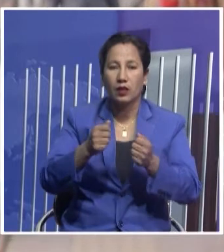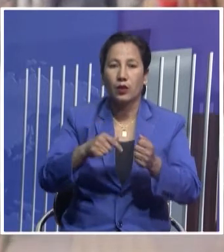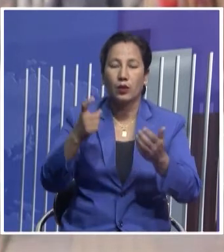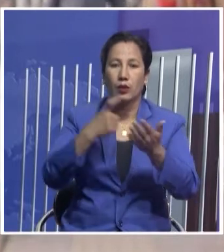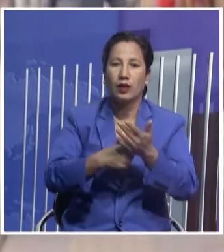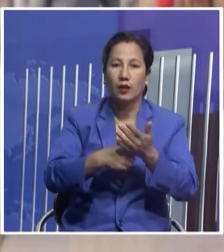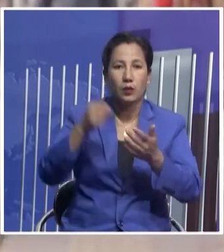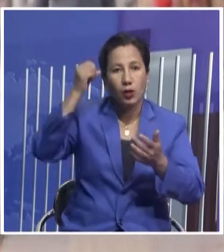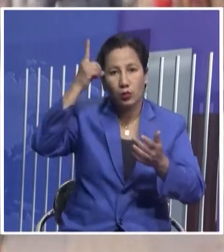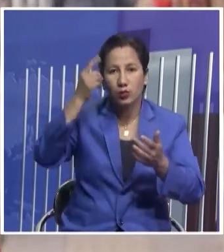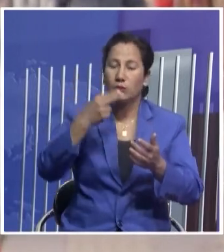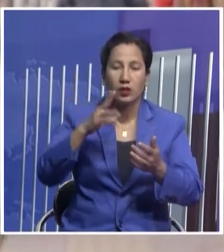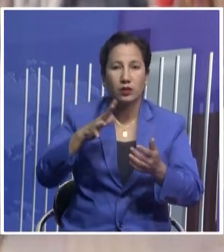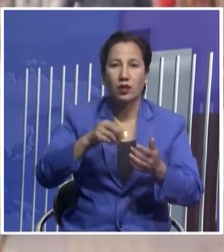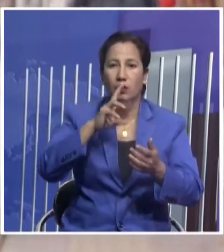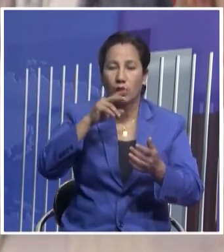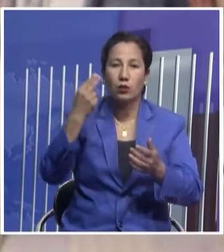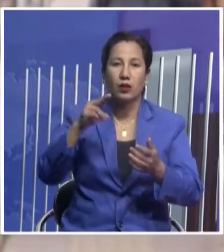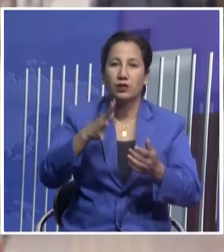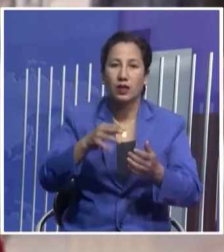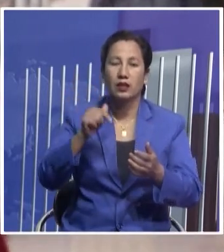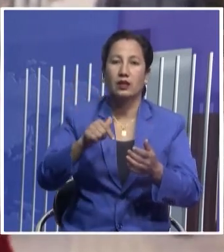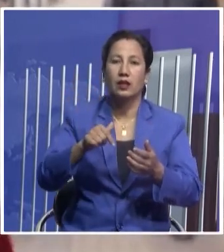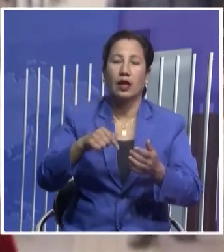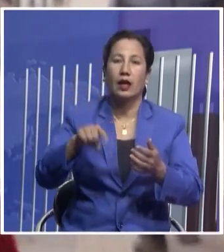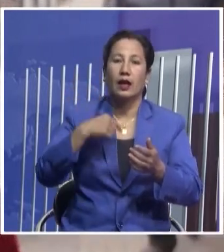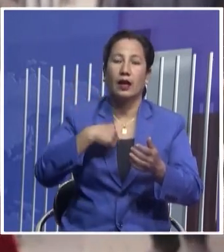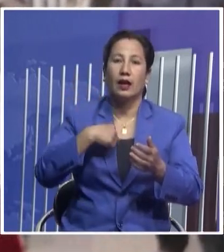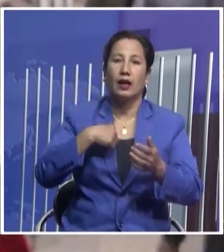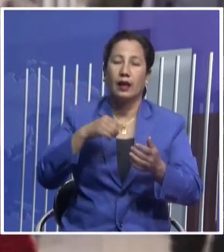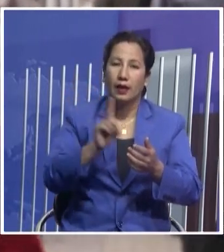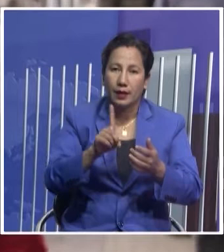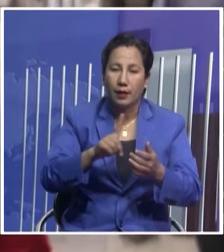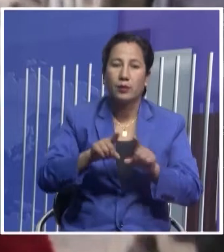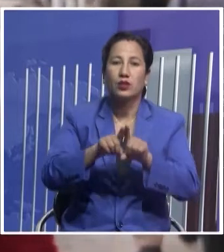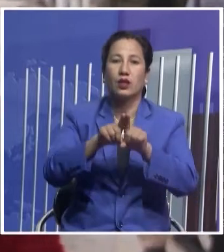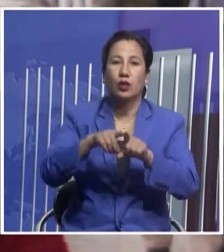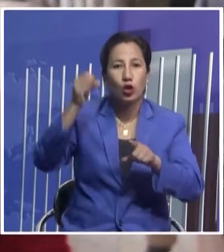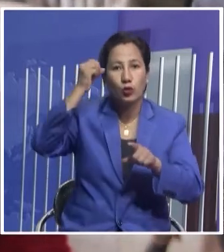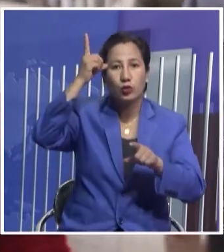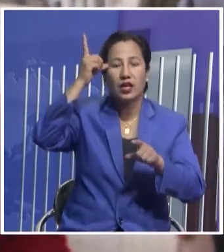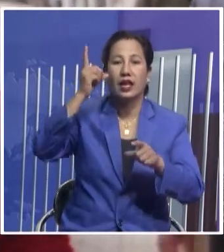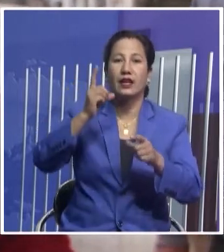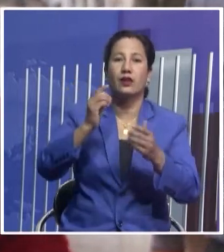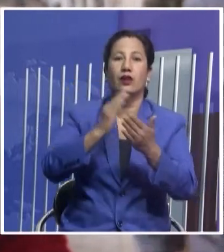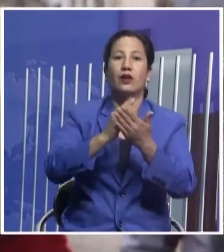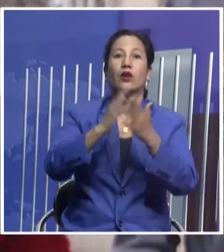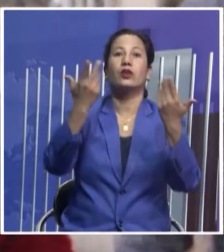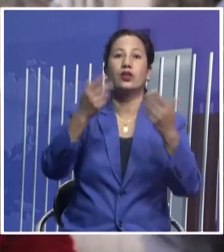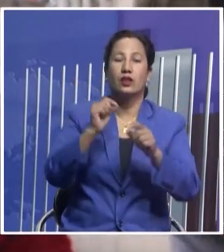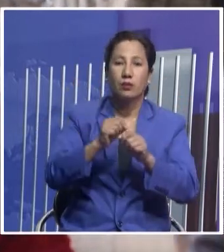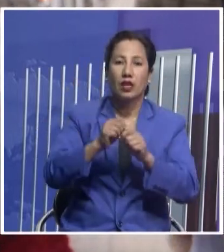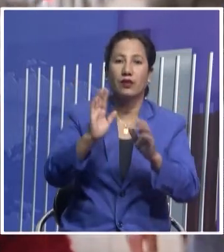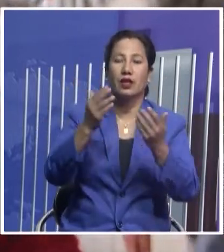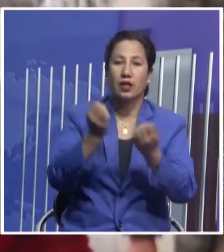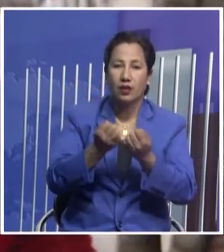त बुझ्नुभएको छैन पढ्नुभएको पनि छैन तर यसलाई मसिनो तरिकाले राम्रोसँग बुझाएर कसरी बनाउने के गर्ने यसबाट